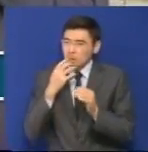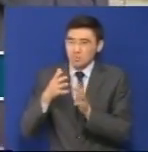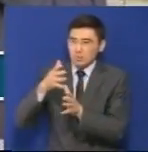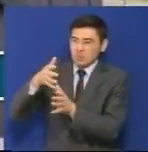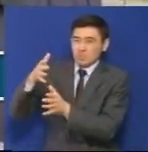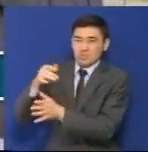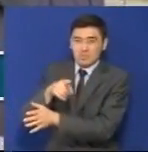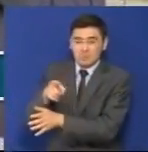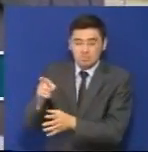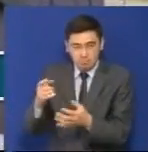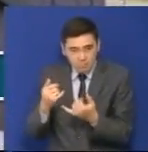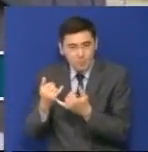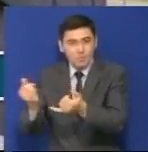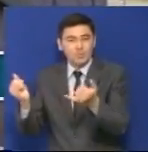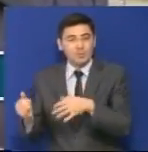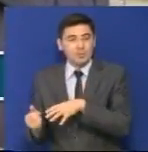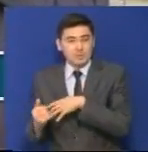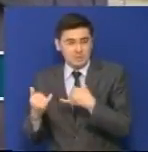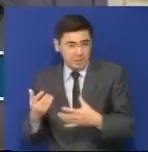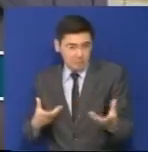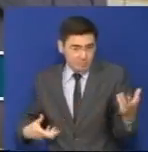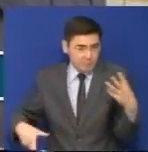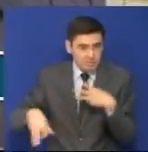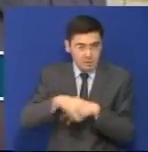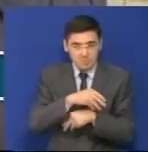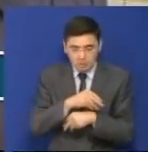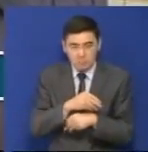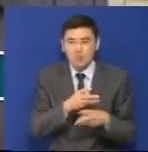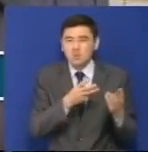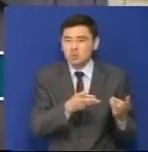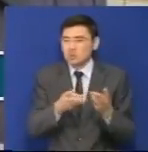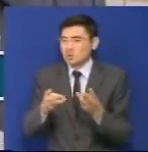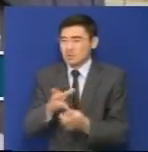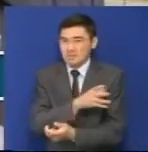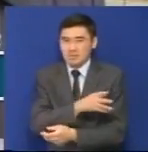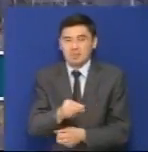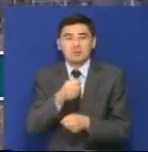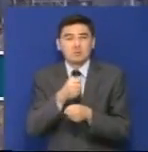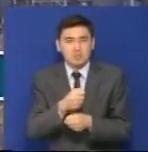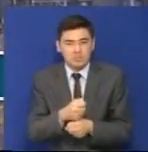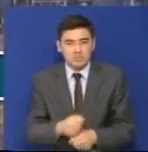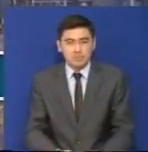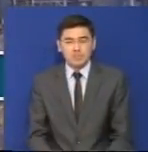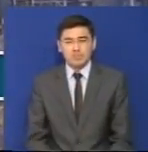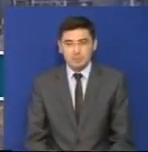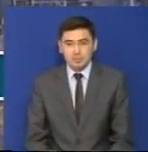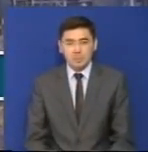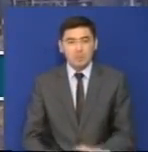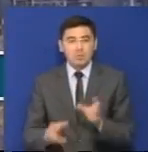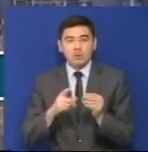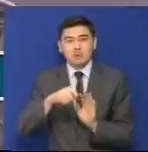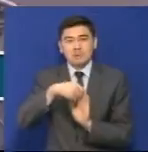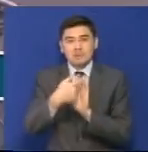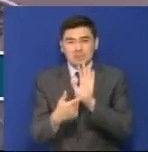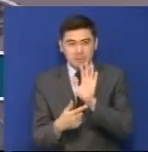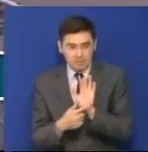берілді. Бүгінгі таңда жылу барлық жерде бар. Кішігірім қазандықтардың барлығы да іске қосылды. Қалада барлығы 17 жылу